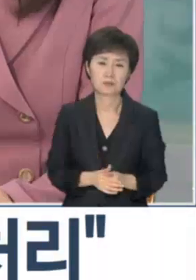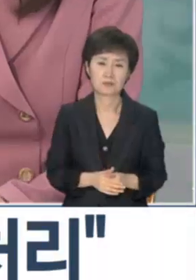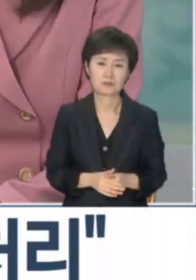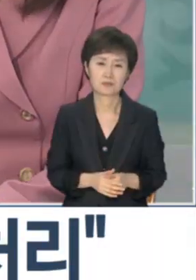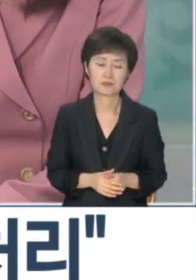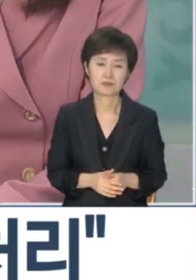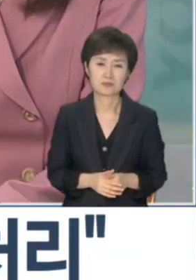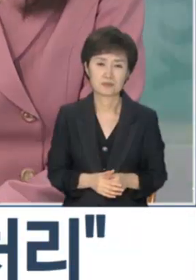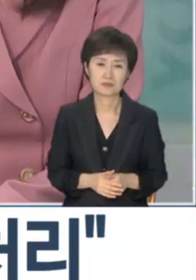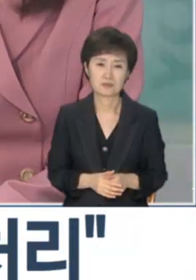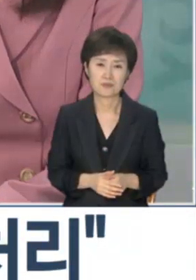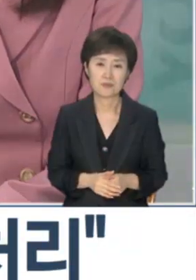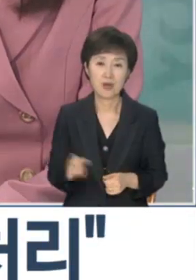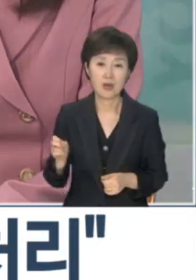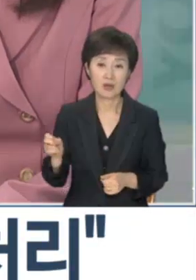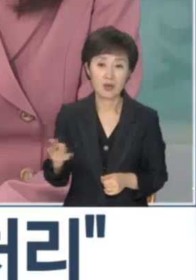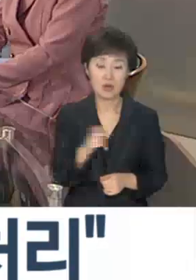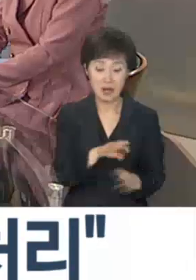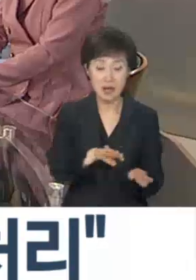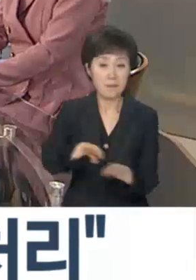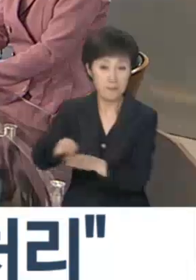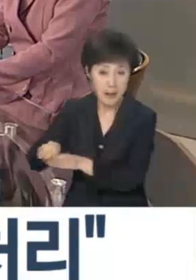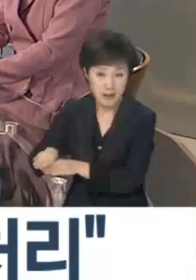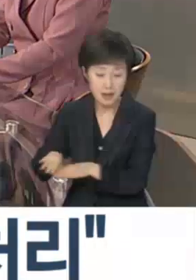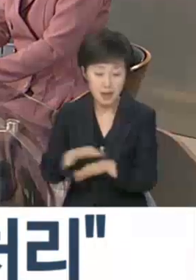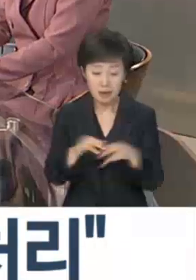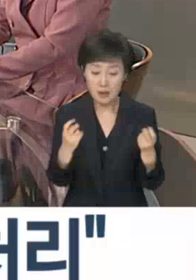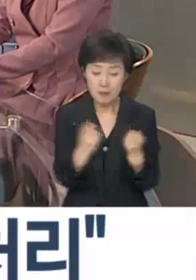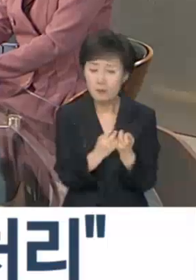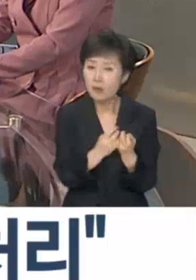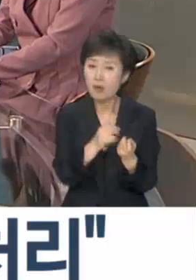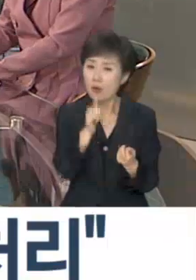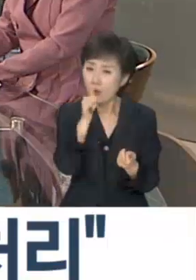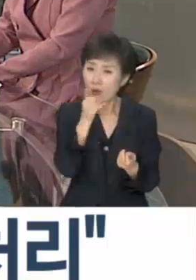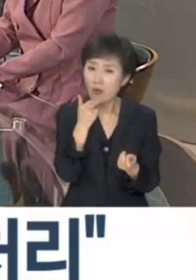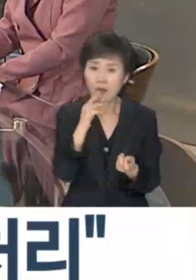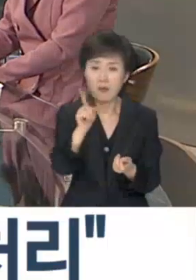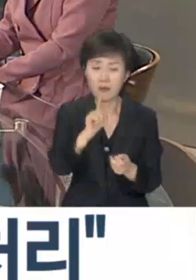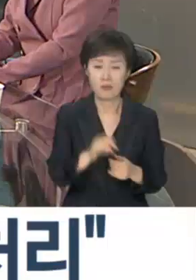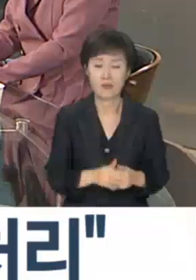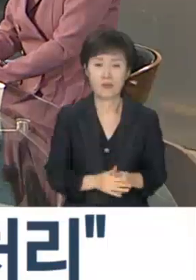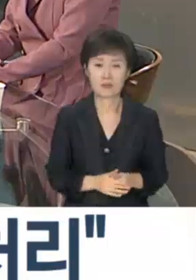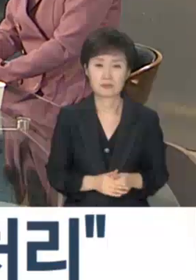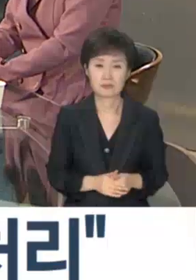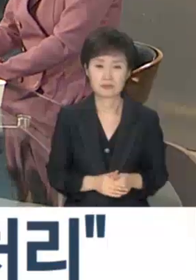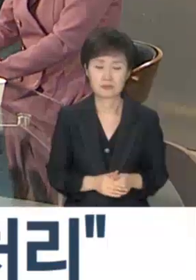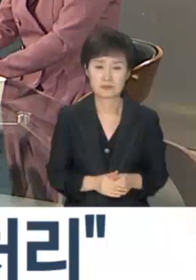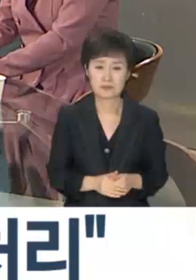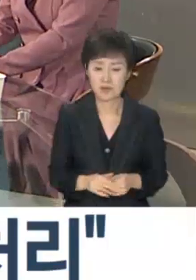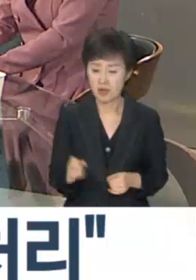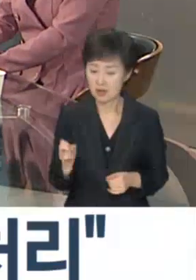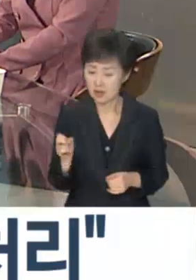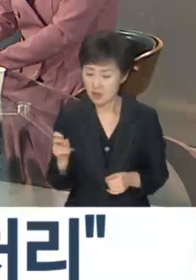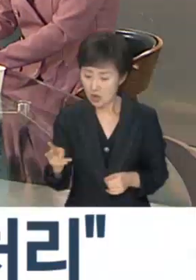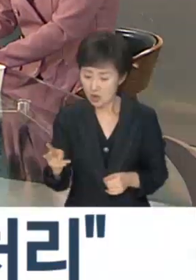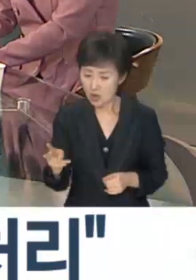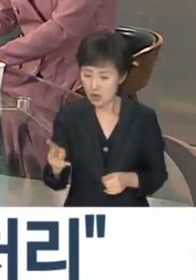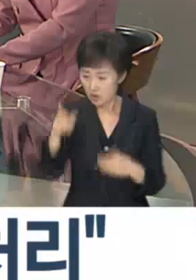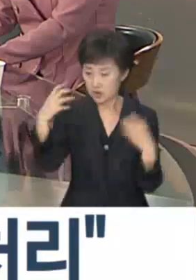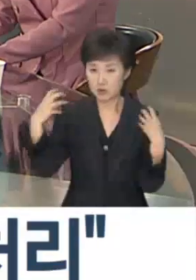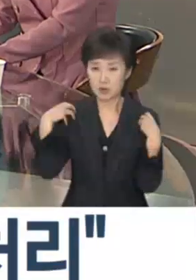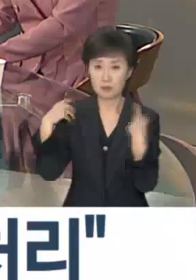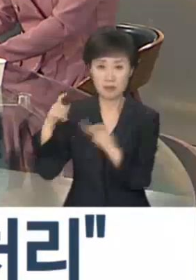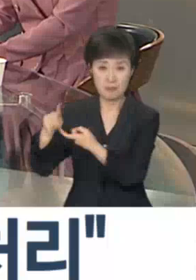예. 근데 여야를 떠나서 어떤 방안을 찾아볼 수는 없을까요? 사실은 이게 뭐 여당이 정부,